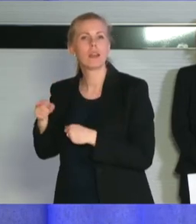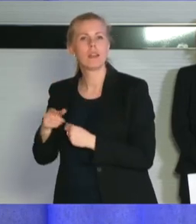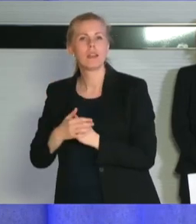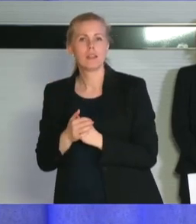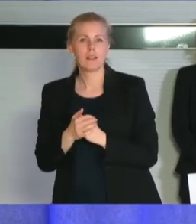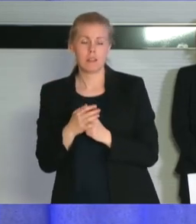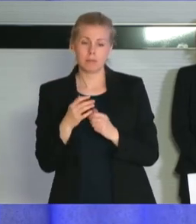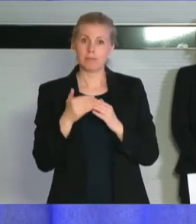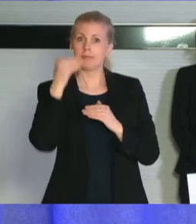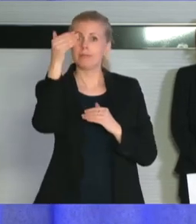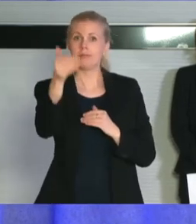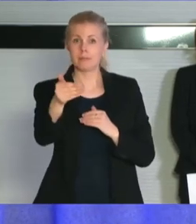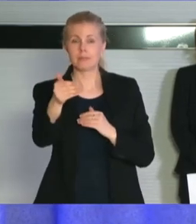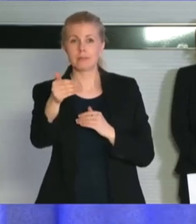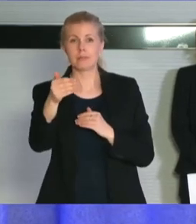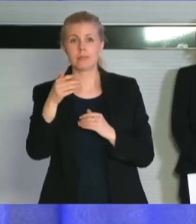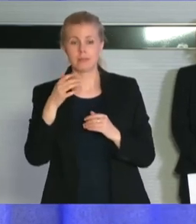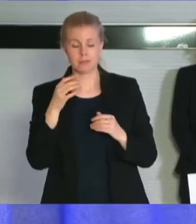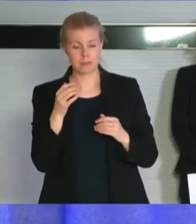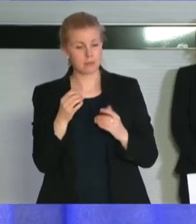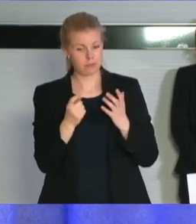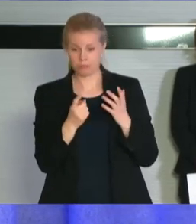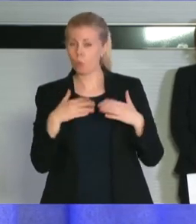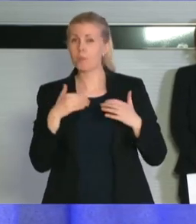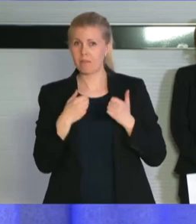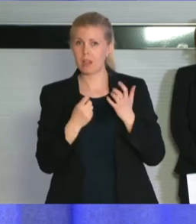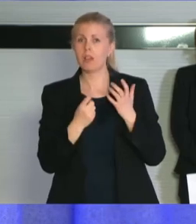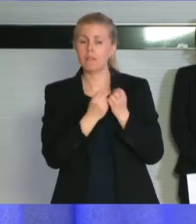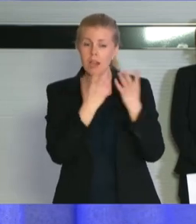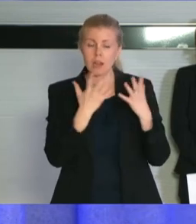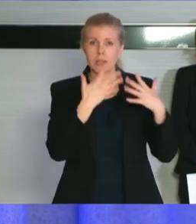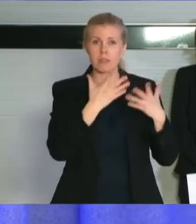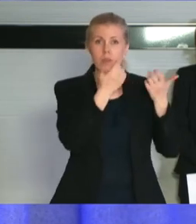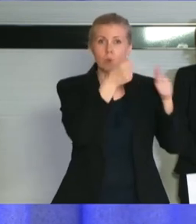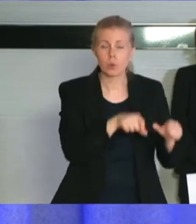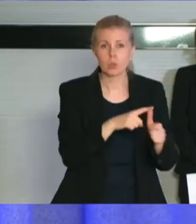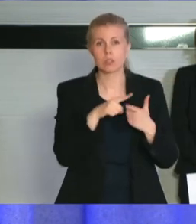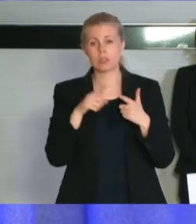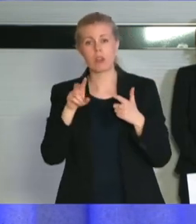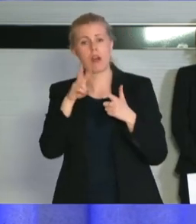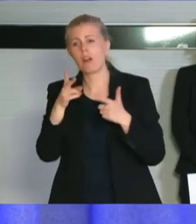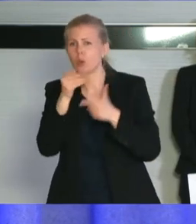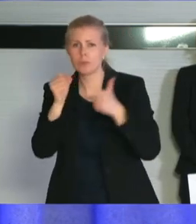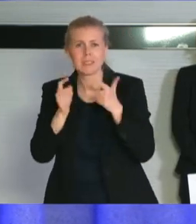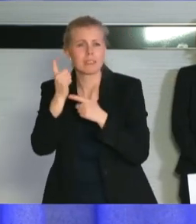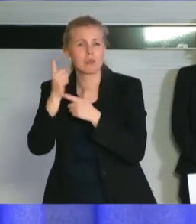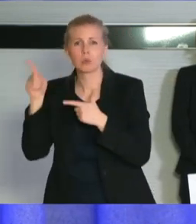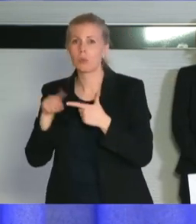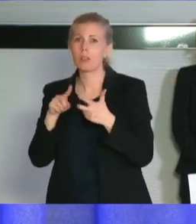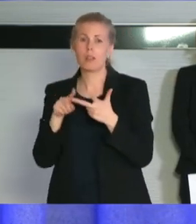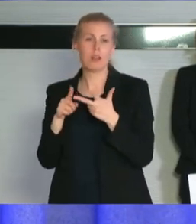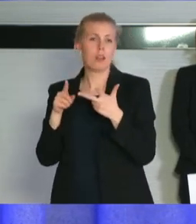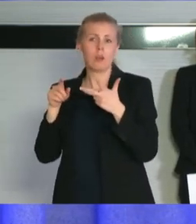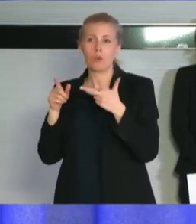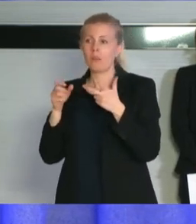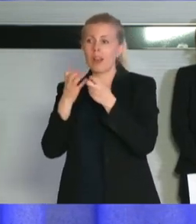denne situasjonen med at flere bedrifter har gått konkurs, større arbeidsledighet, en annen økonomisk situasjon. Det kommer alle land